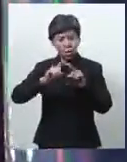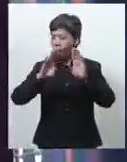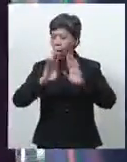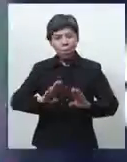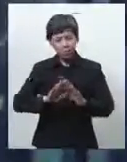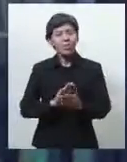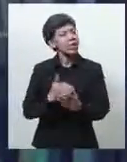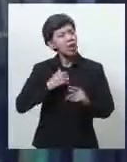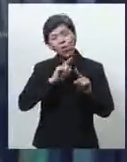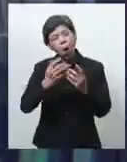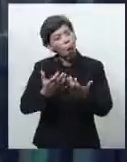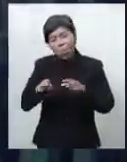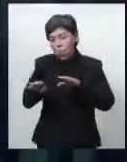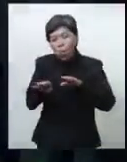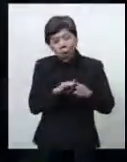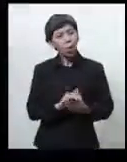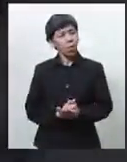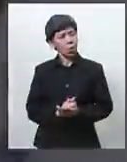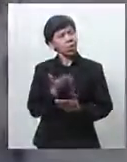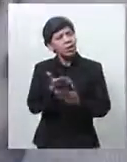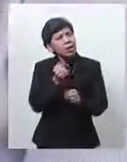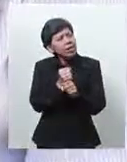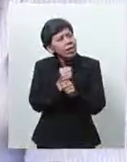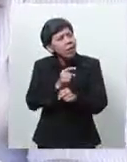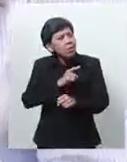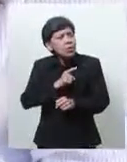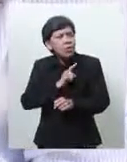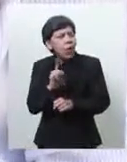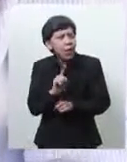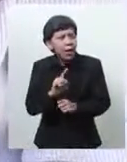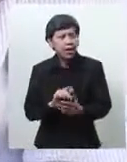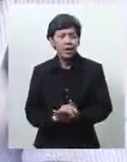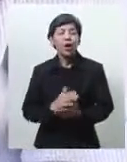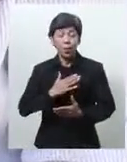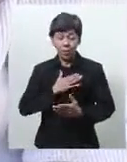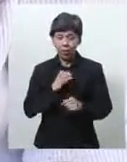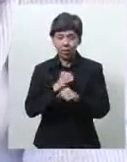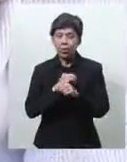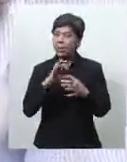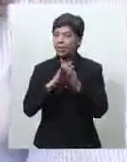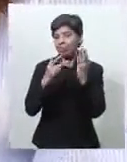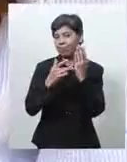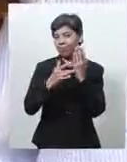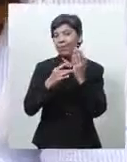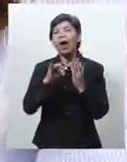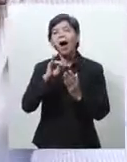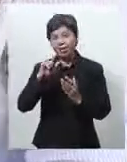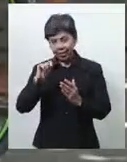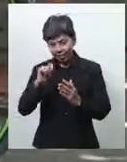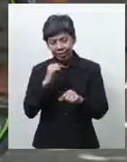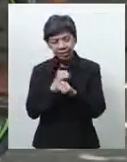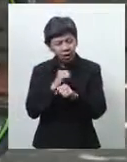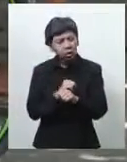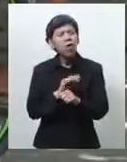มีทุกรูปแบบเลยครับเรามีหมดนะครับผม แล้วพี่ต้นทำหน้าที่อะไรอ่ะ ผมอยู่กับเกี่ยวกับ IT ครับผม คืออะไรนะ